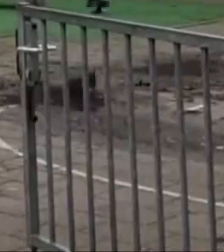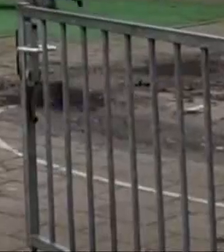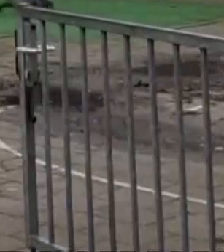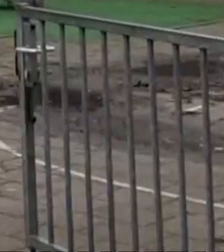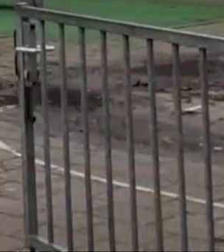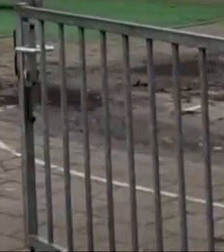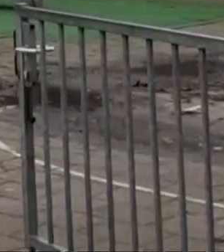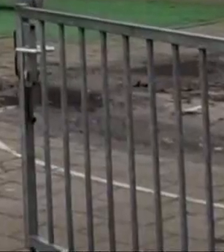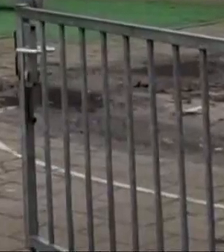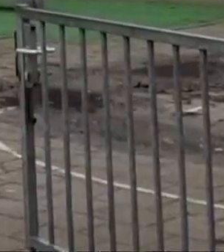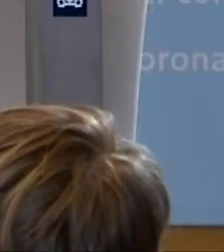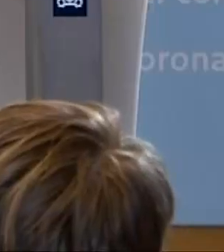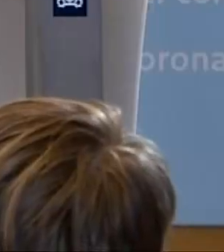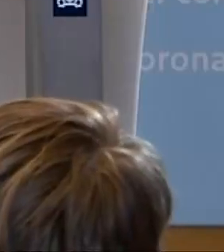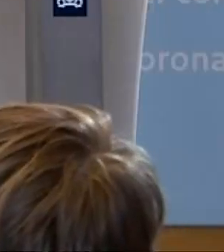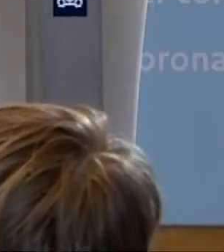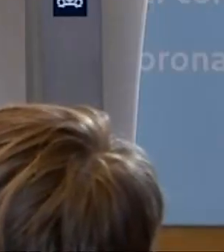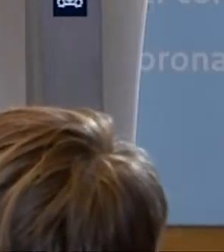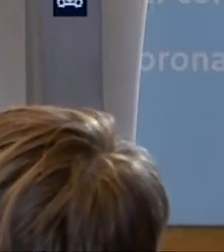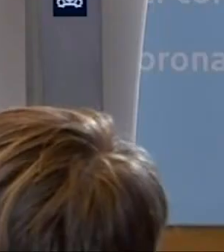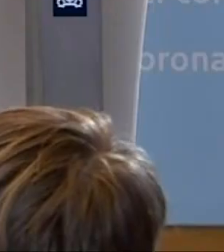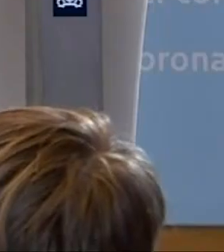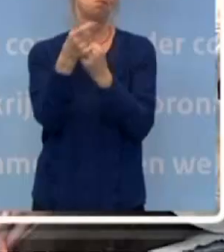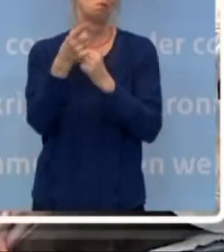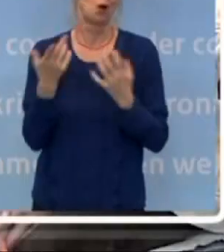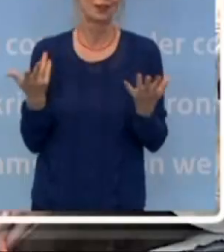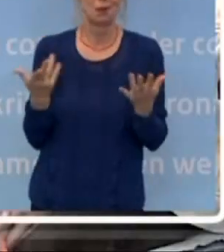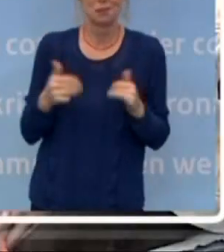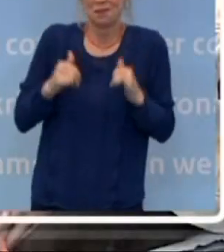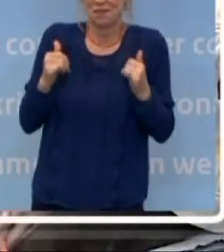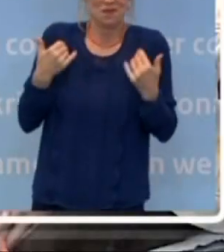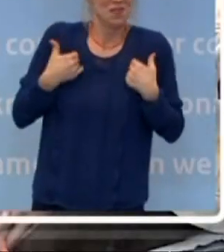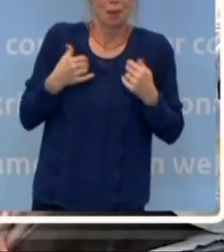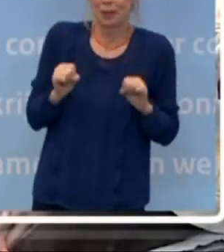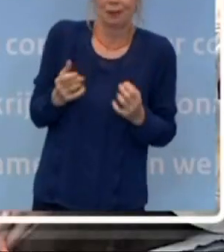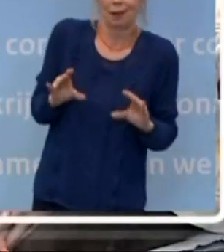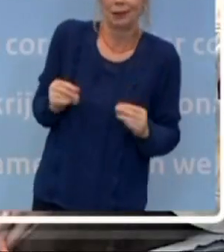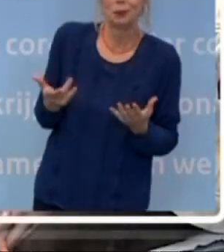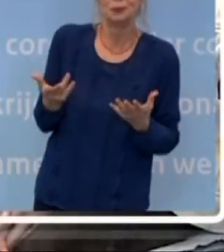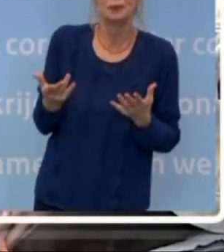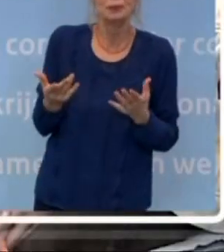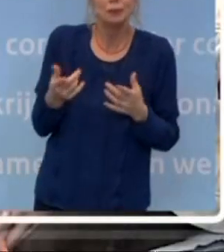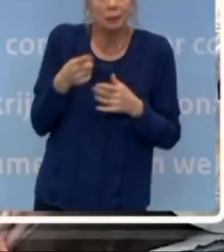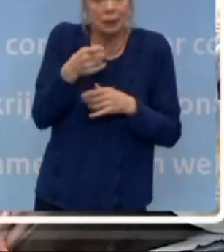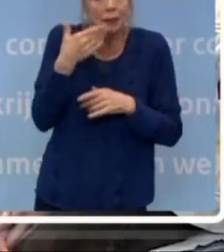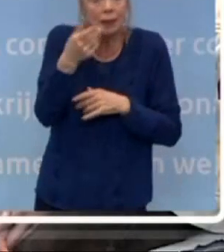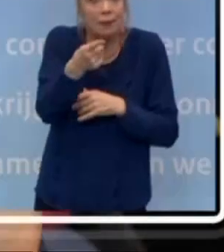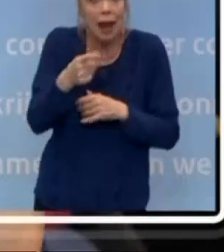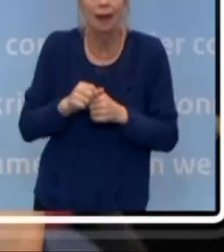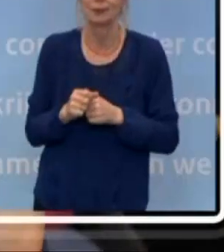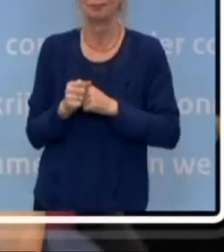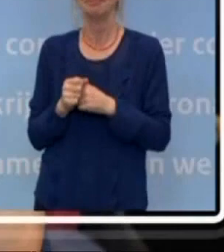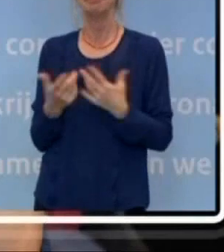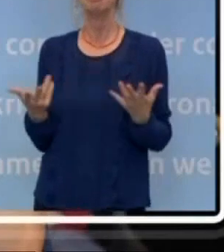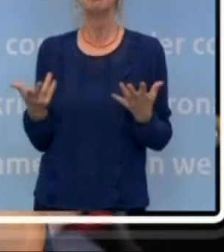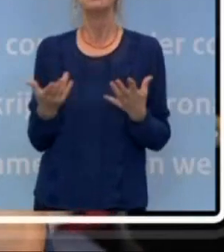ki so na nizozemskem že srednješolci, pa še nista mogla napovedati. Tudi na vprašanje o navijačih na športnih prireditvah ne. Ja, me ne mogu,